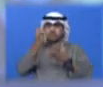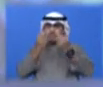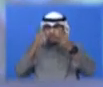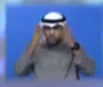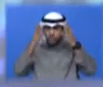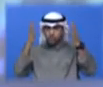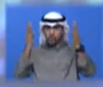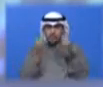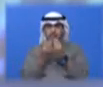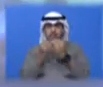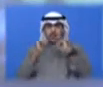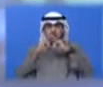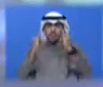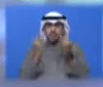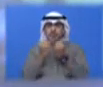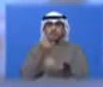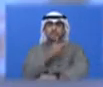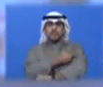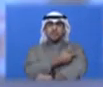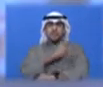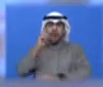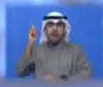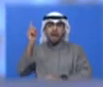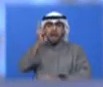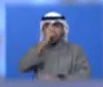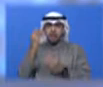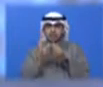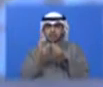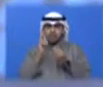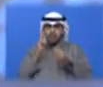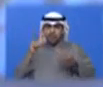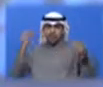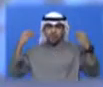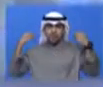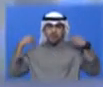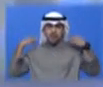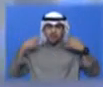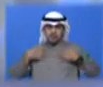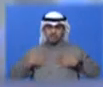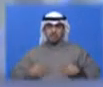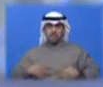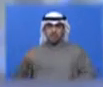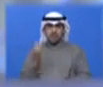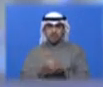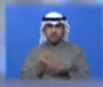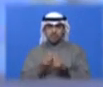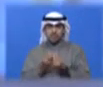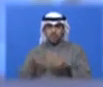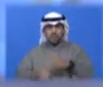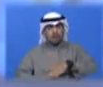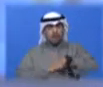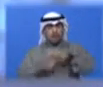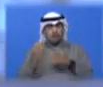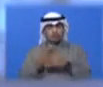الصحة العالمية لتسليط الضوء على وضع النشاط البدني في الكويت كعامل أساسي من العوامل التي تسبب